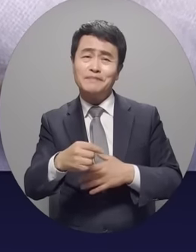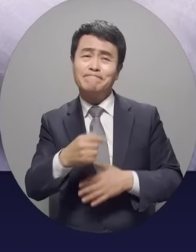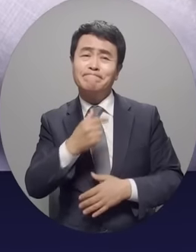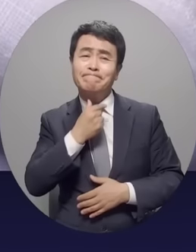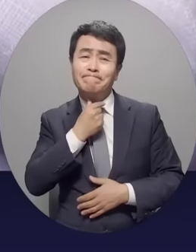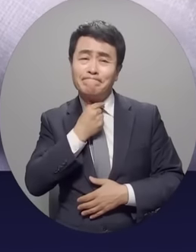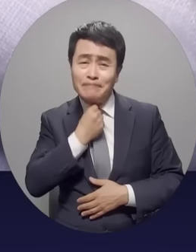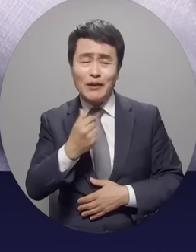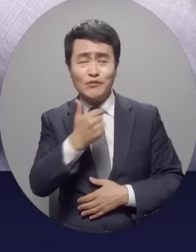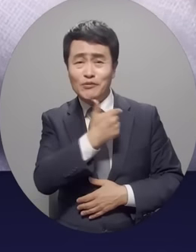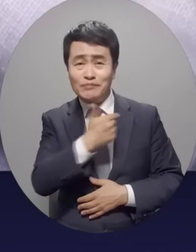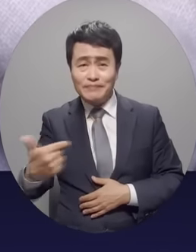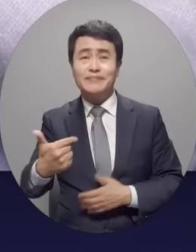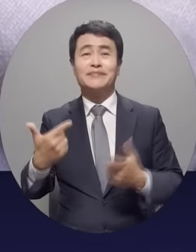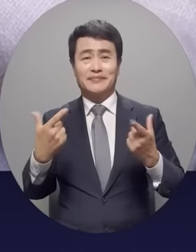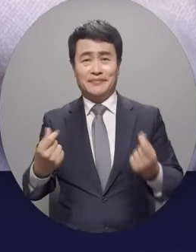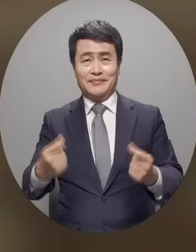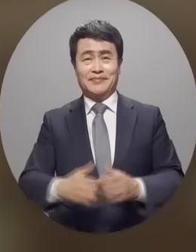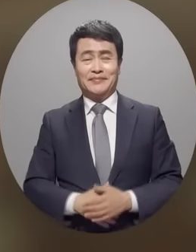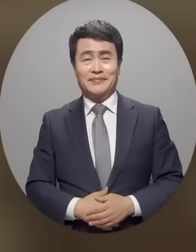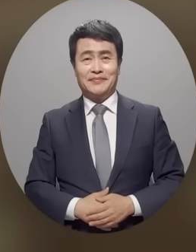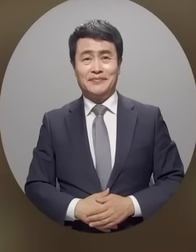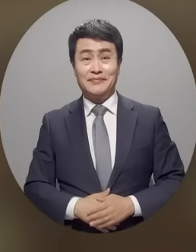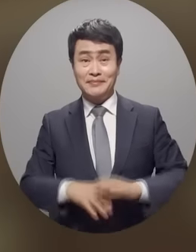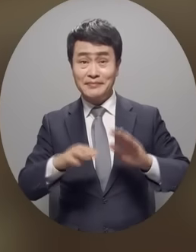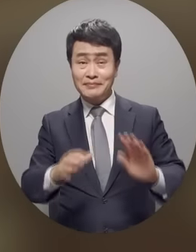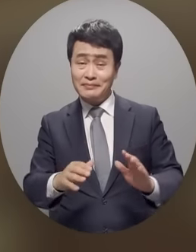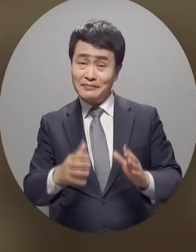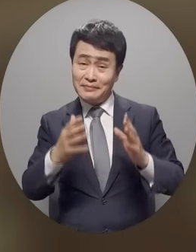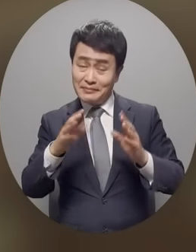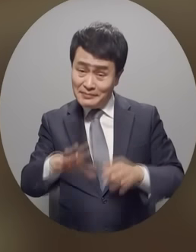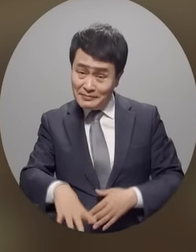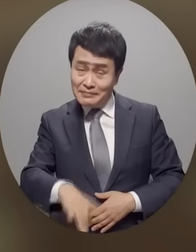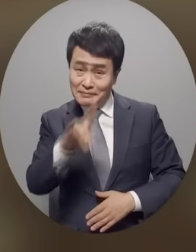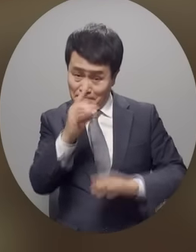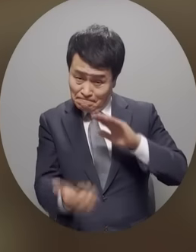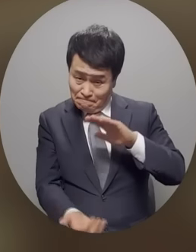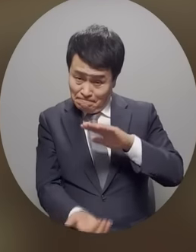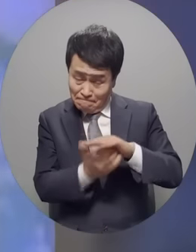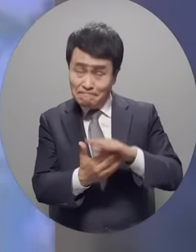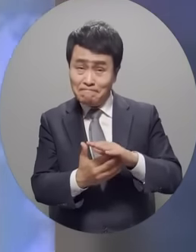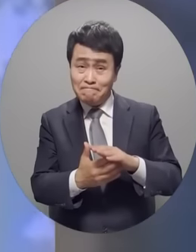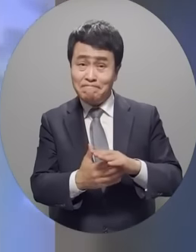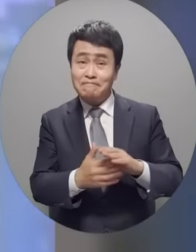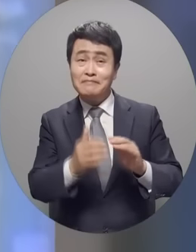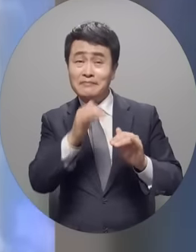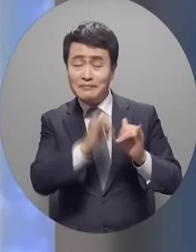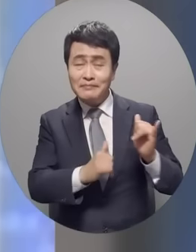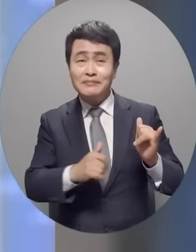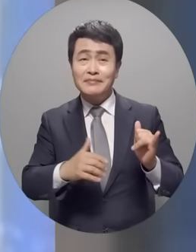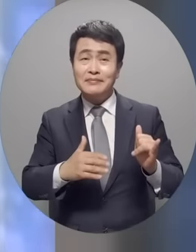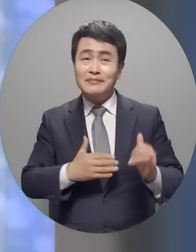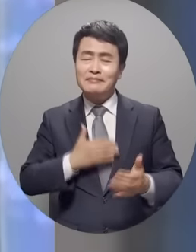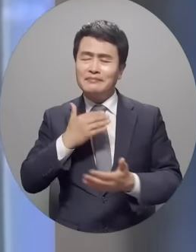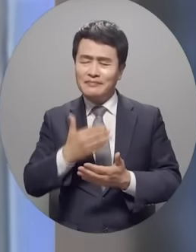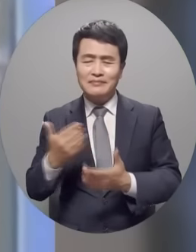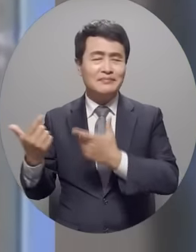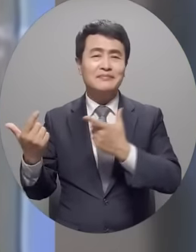욕망이 너무 많았던 것 같아요. 그렇게 숱한 최초의 기록을 써내려가면서도 소감은 늘